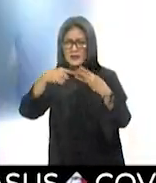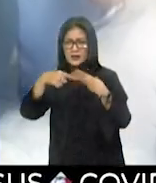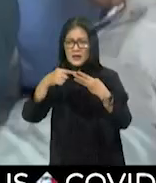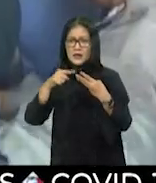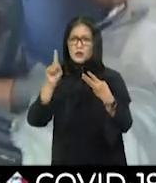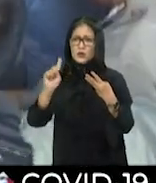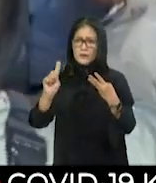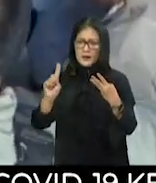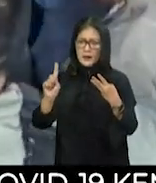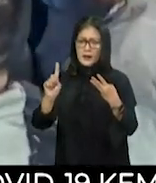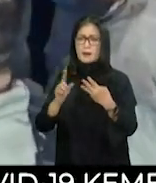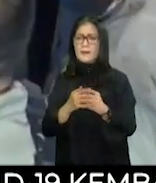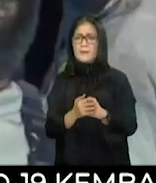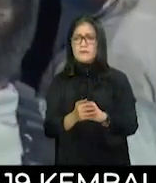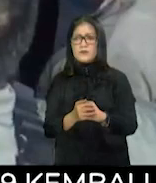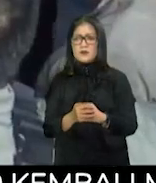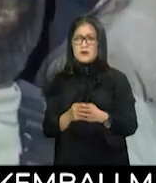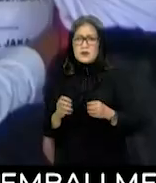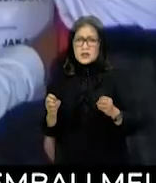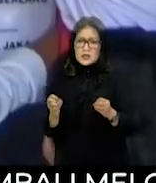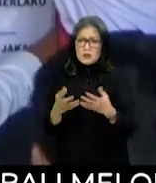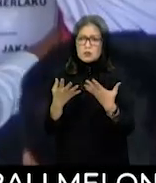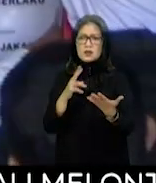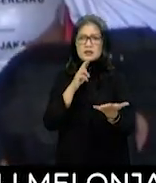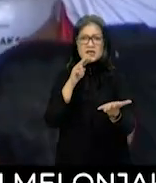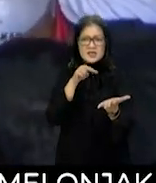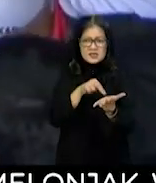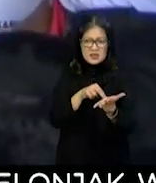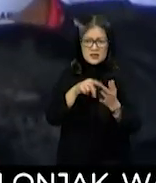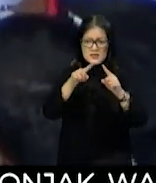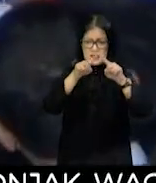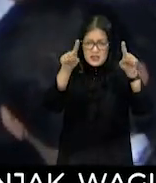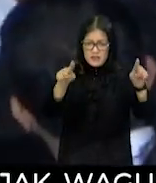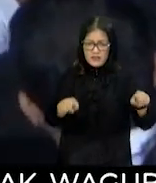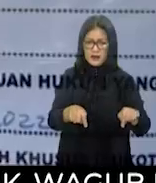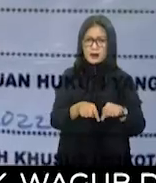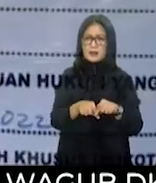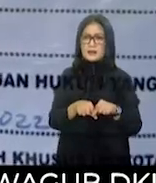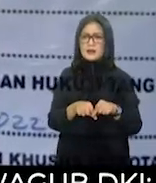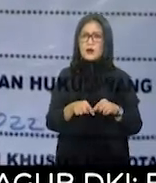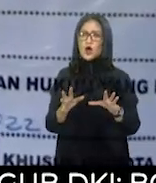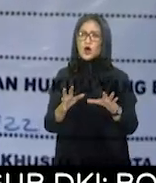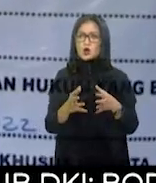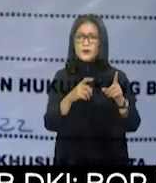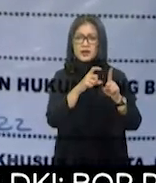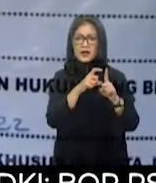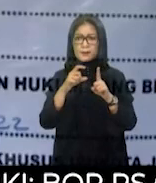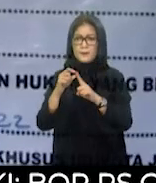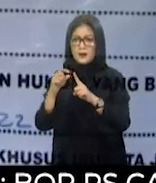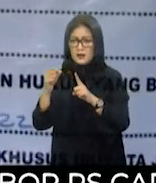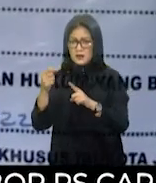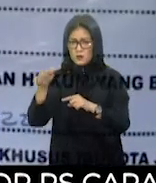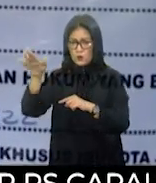ada untuk mengungkap dugaan pelanggaran izin sertifikat laik fungsi atau slf komisi B DPRD DKI Jakarta akan memanggil